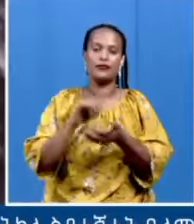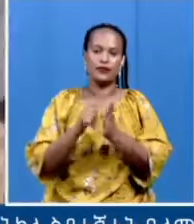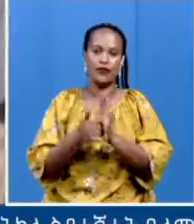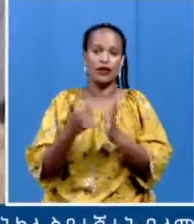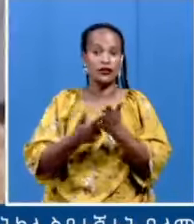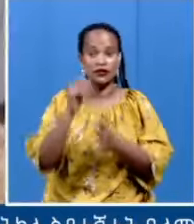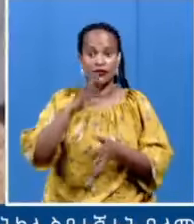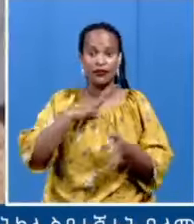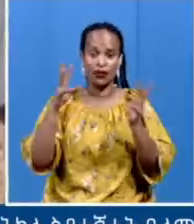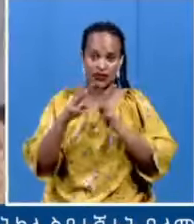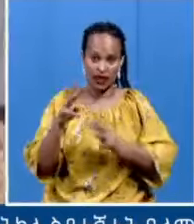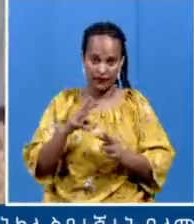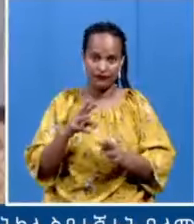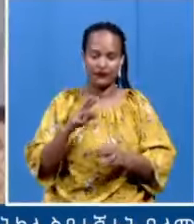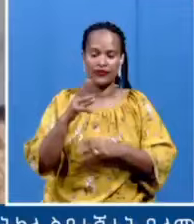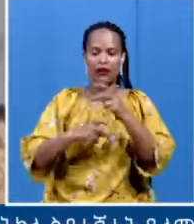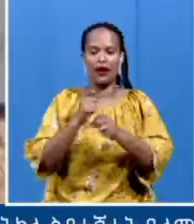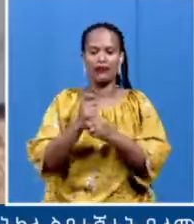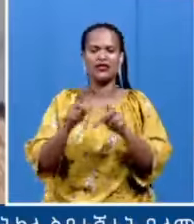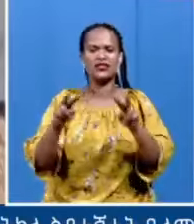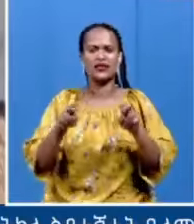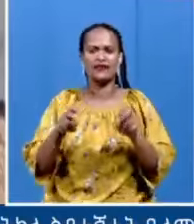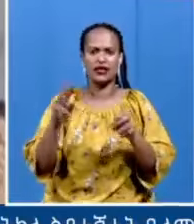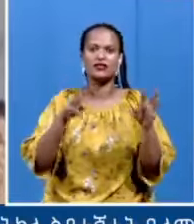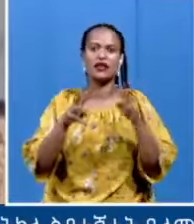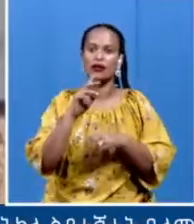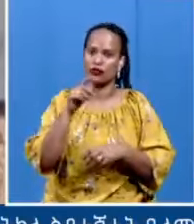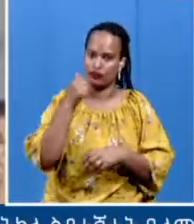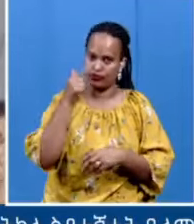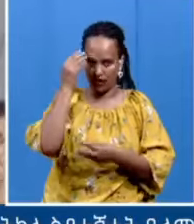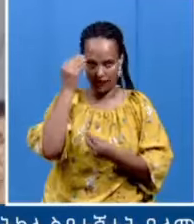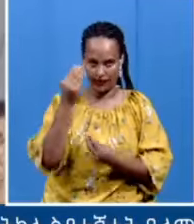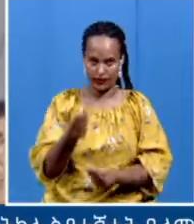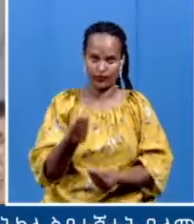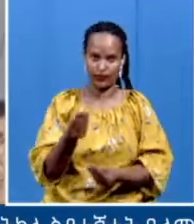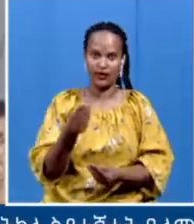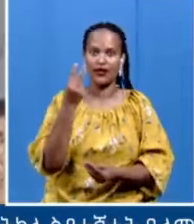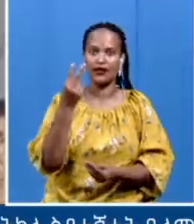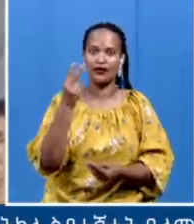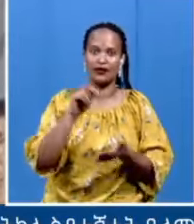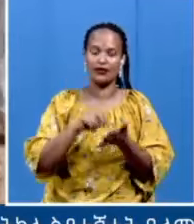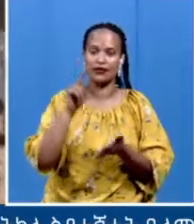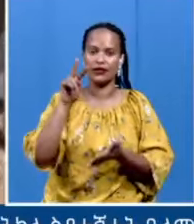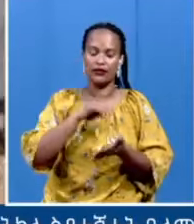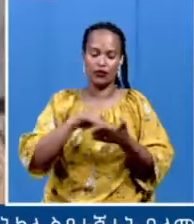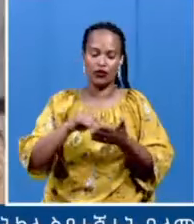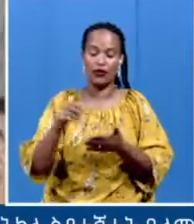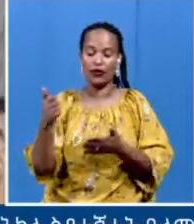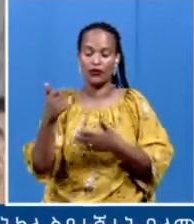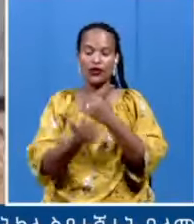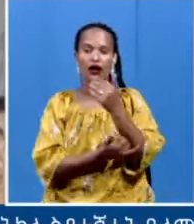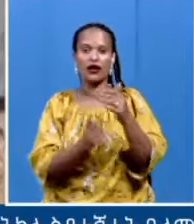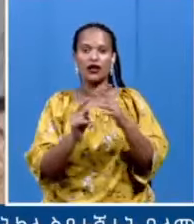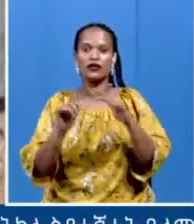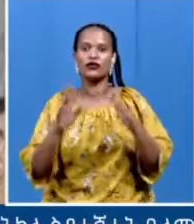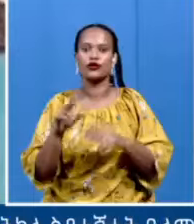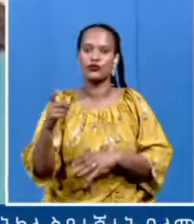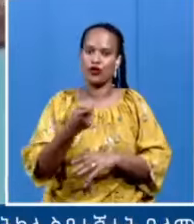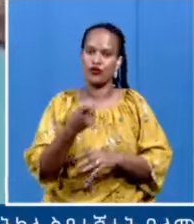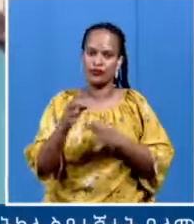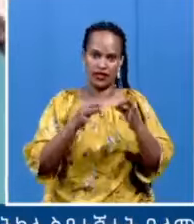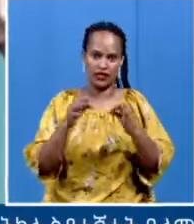እዚ ሰብኣዊ ቅልውላው ካብ ዓለምና እቲ ዝኸፍአ ቅልውላው እዩ ክብል ኣፍሊጡ። 2.2 ሚልዮን ናብ ካልኦት ሃገራት ዝተሰደዱ